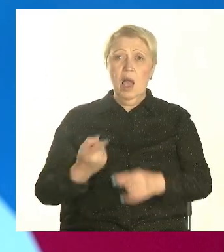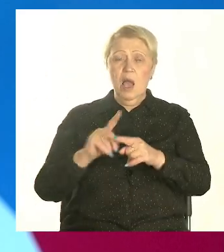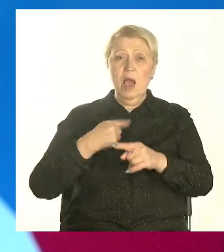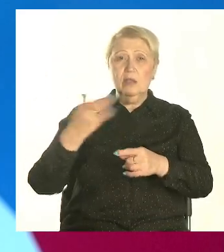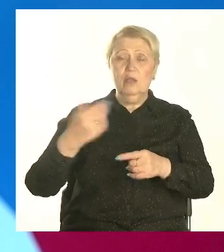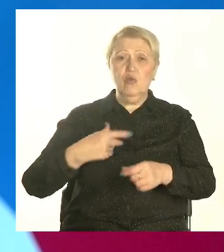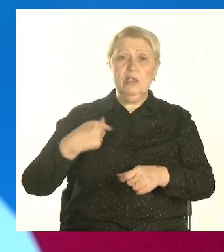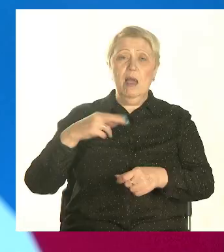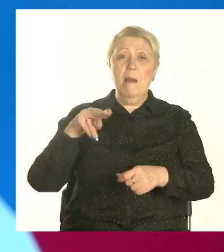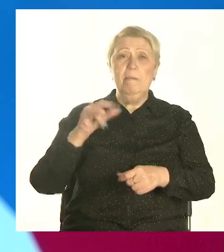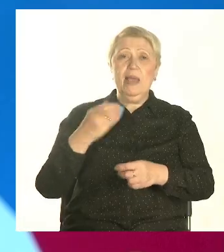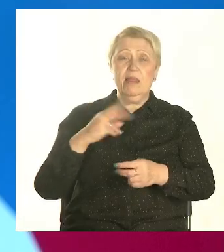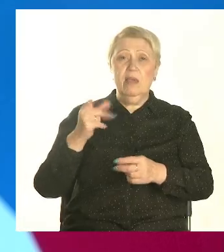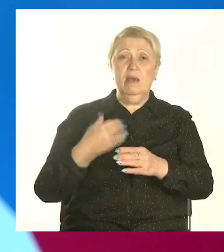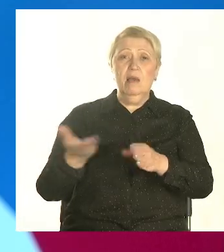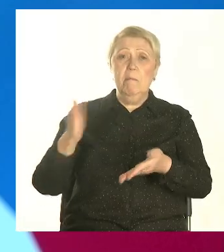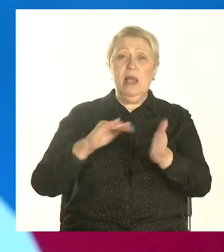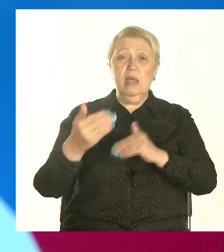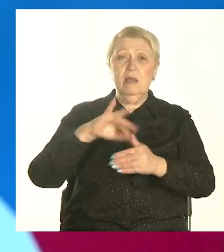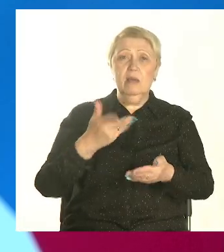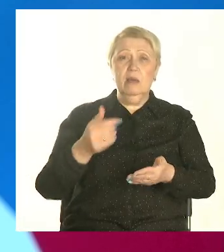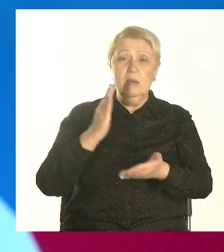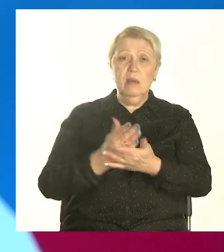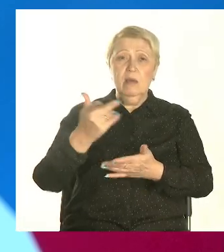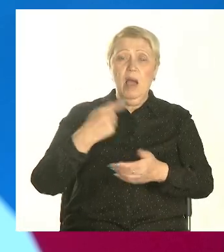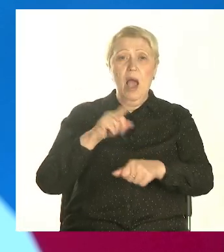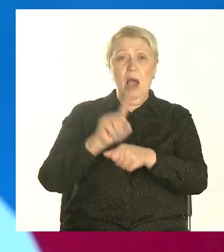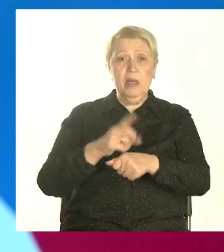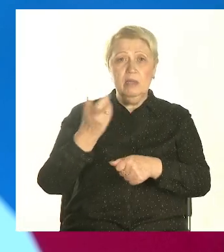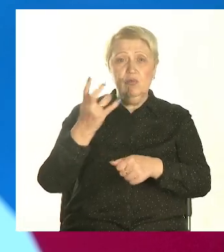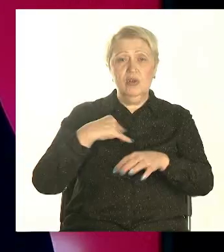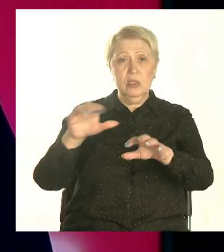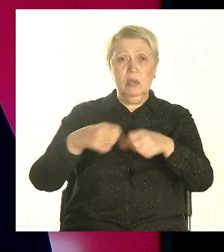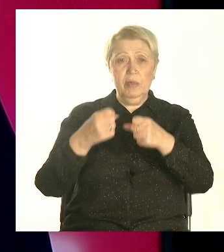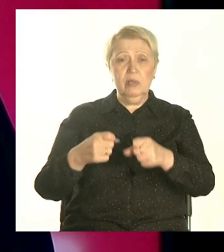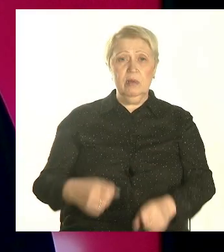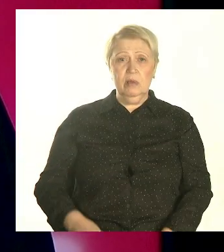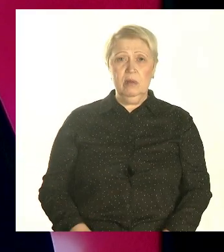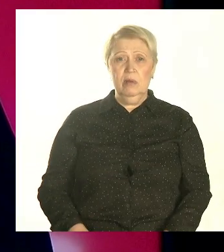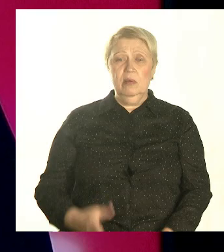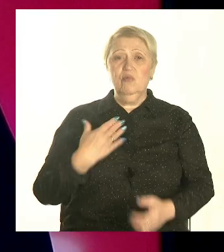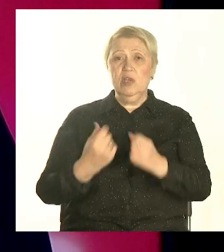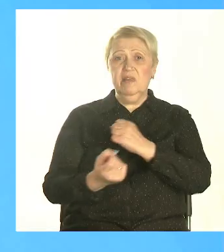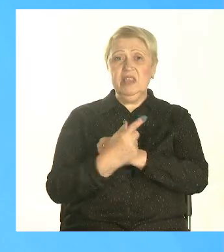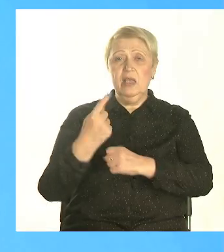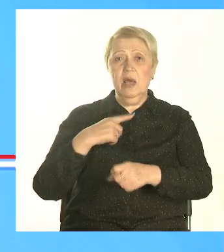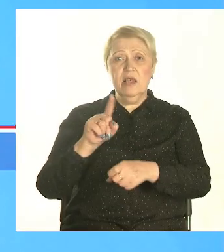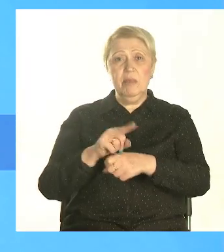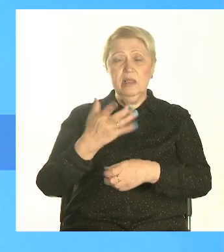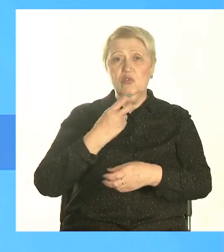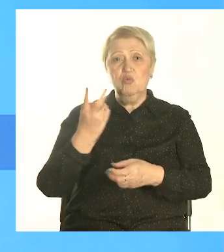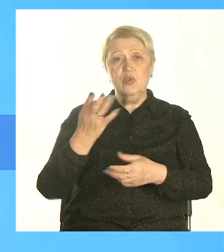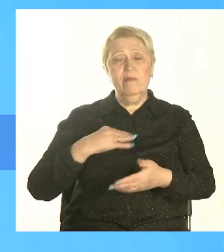он юридически, там возникает у вас обязанность его там забирать? Нет, не возникает обязанность, потому что